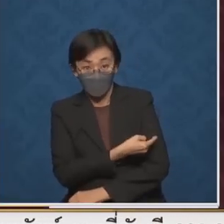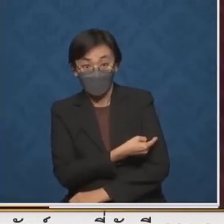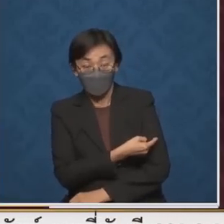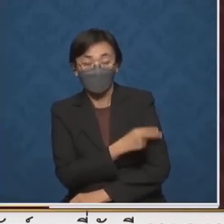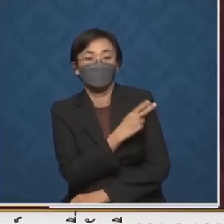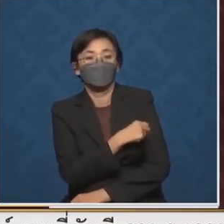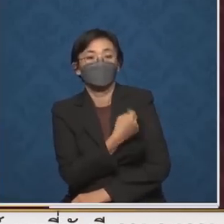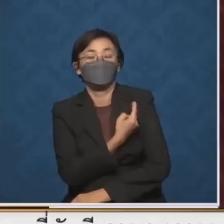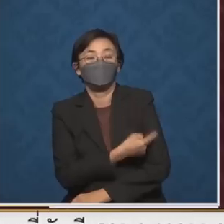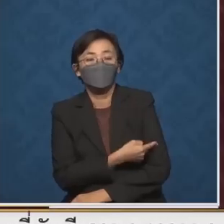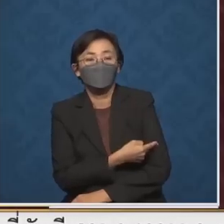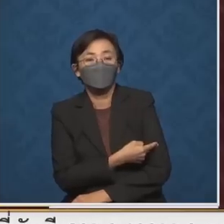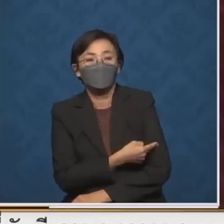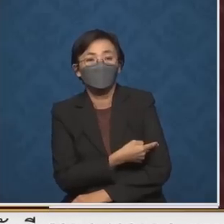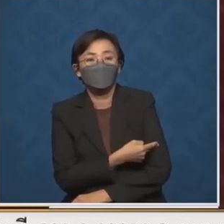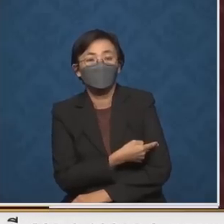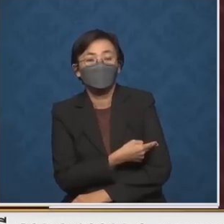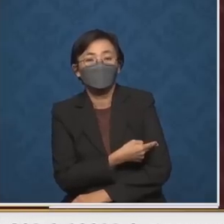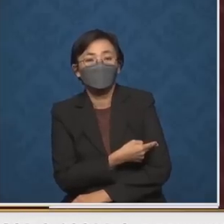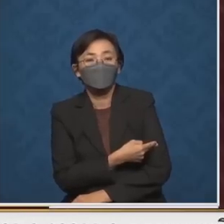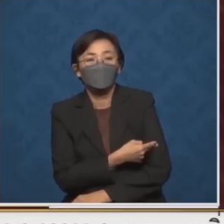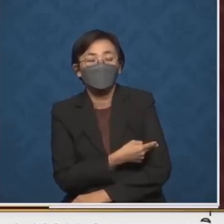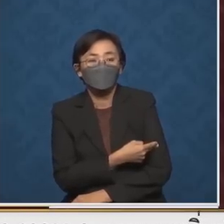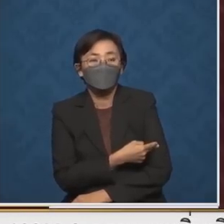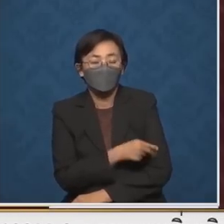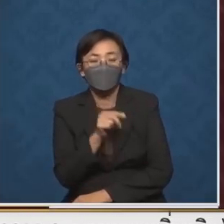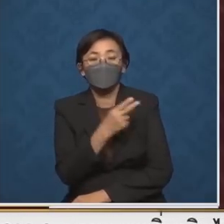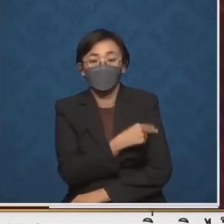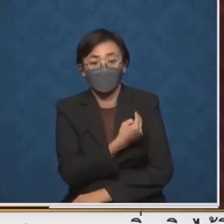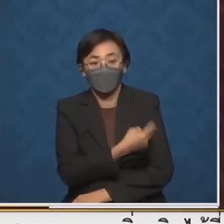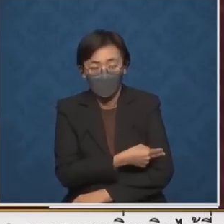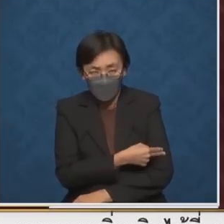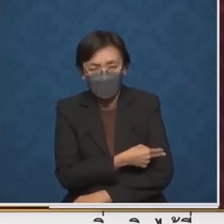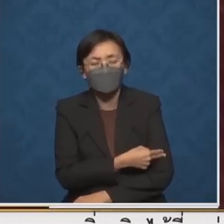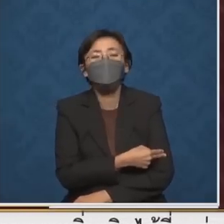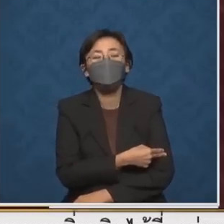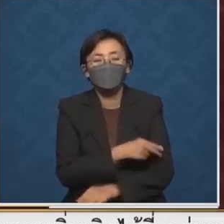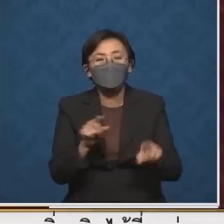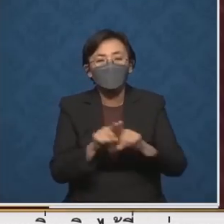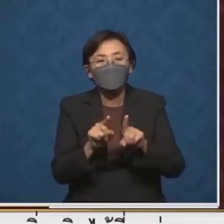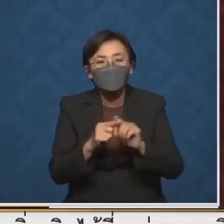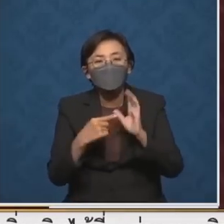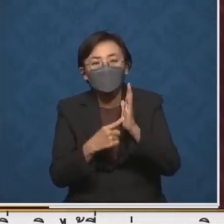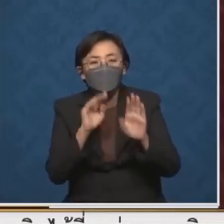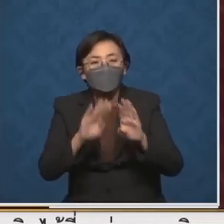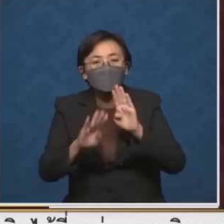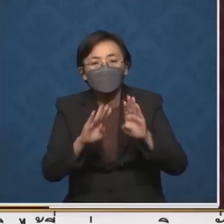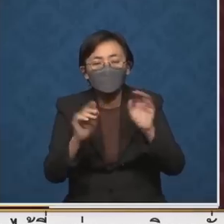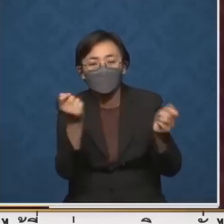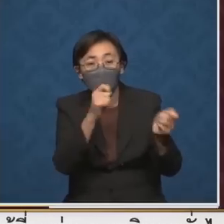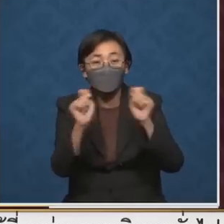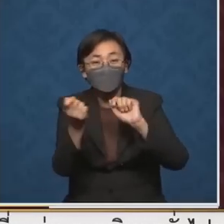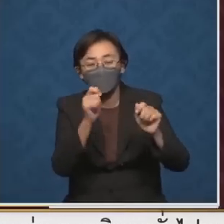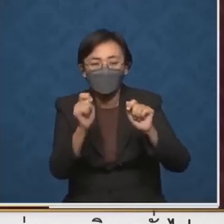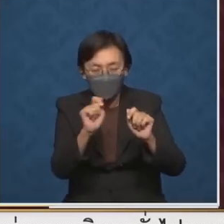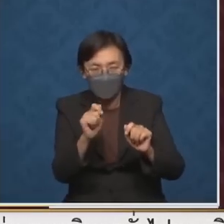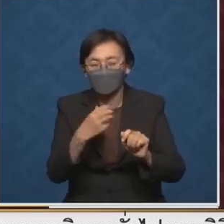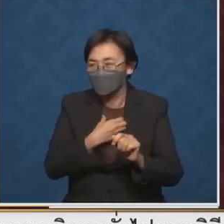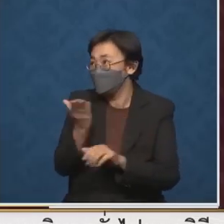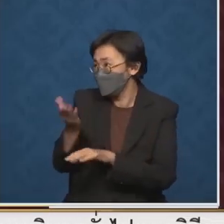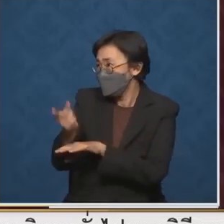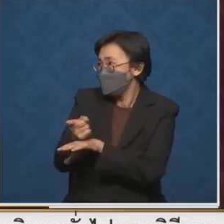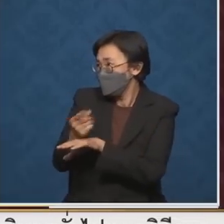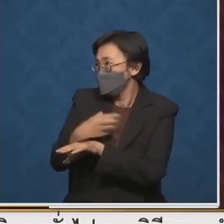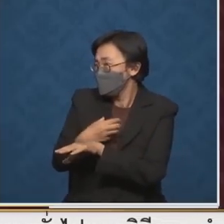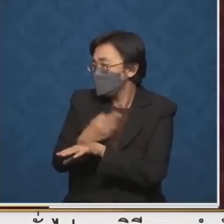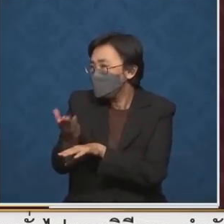์เป็นบ้านบางละจัขอปืนใหญ่ผมถอนคำวาเสือได้ปืน